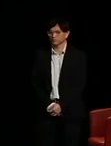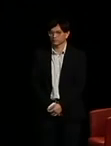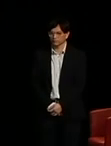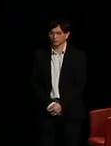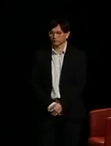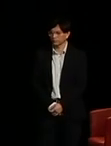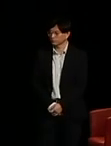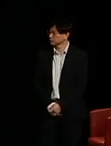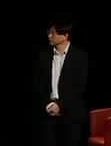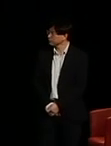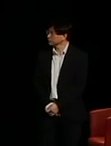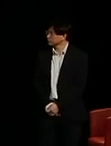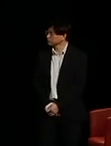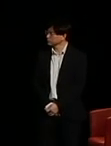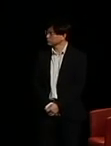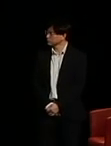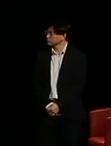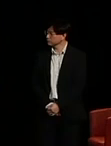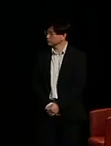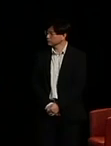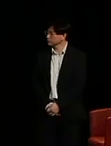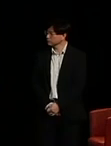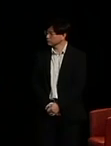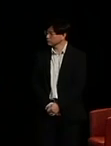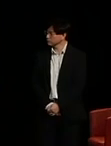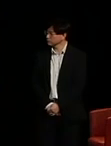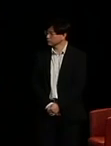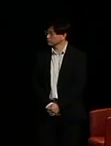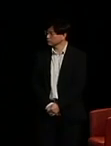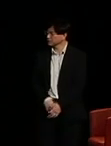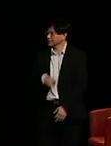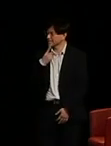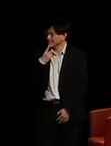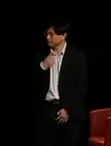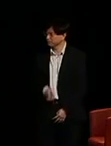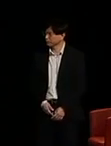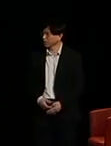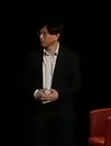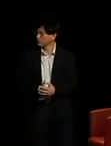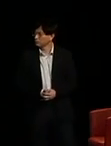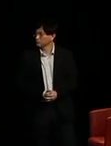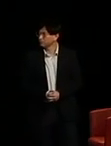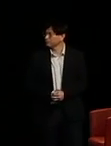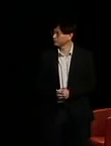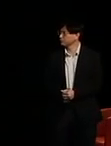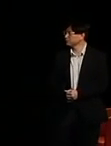presenti ma do subito la parola a